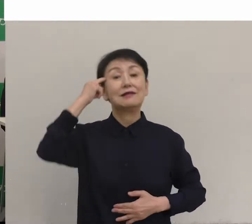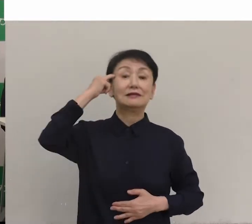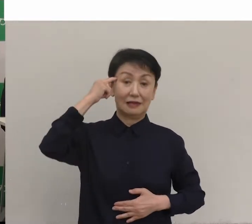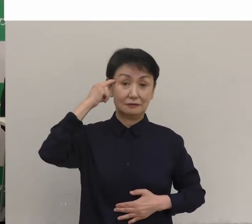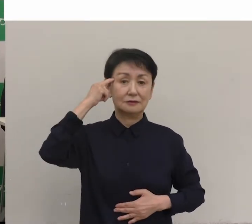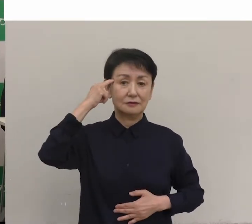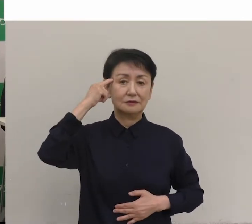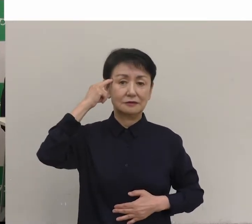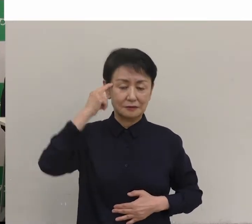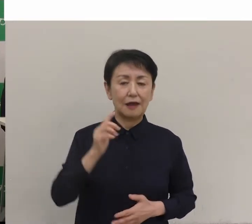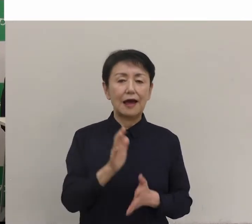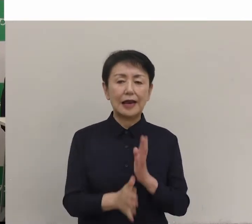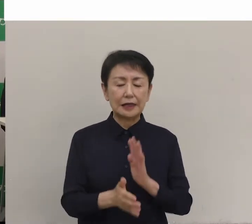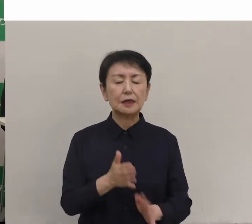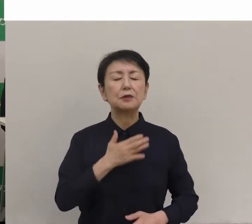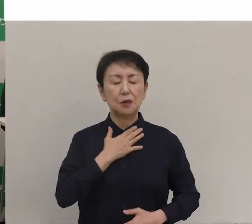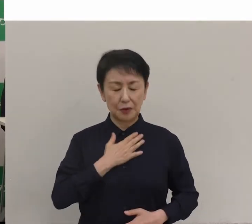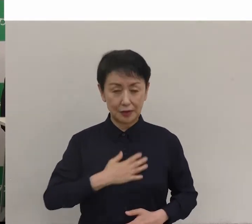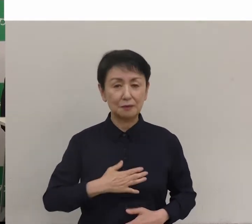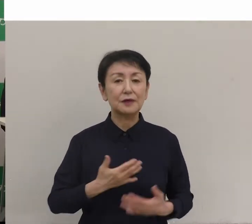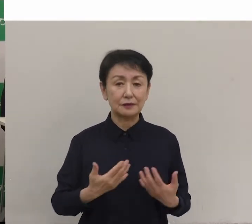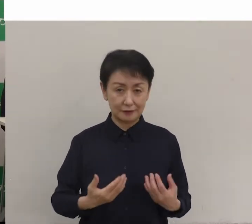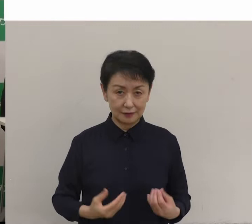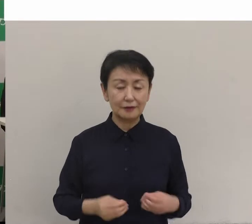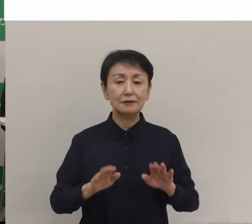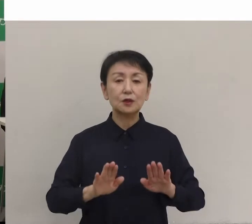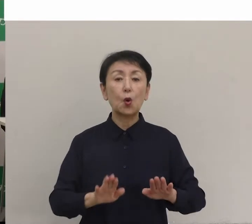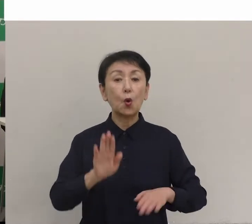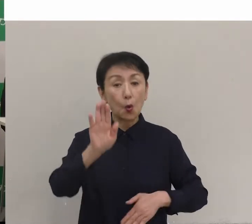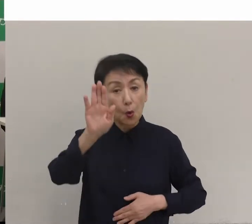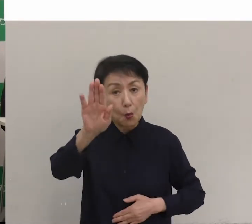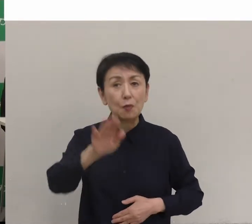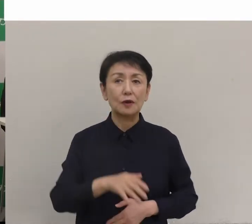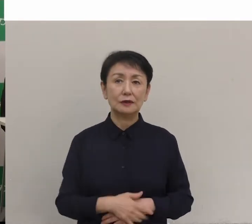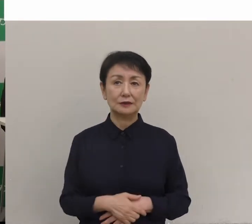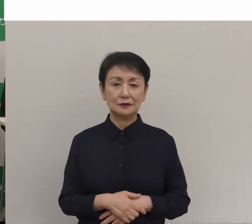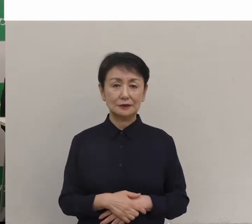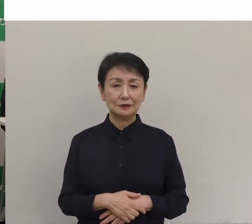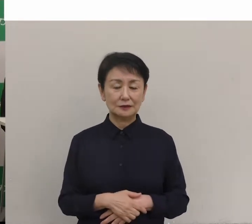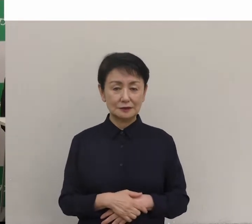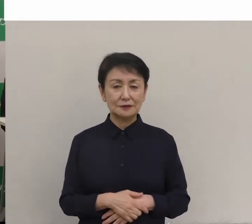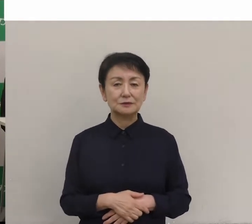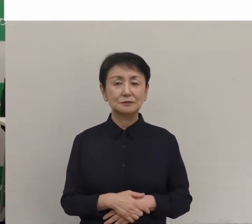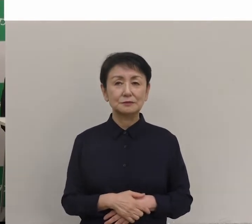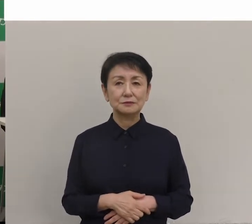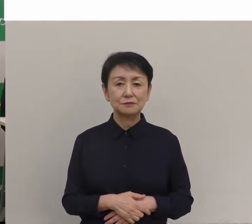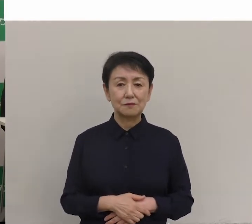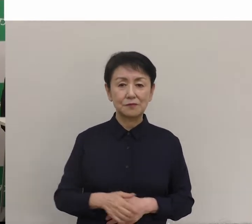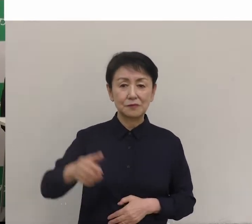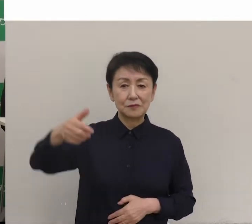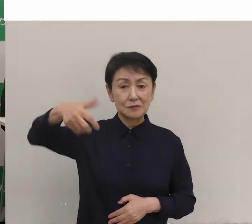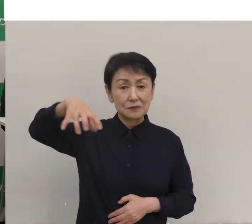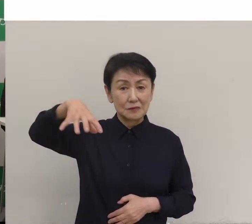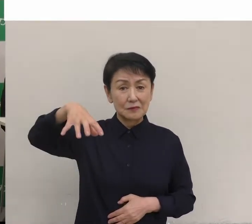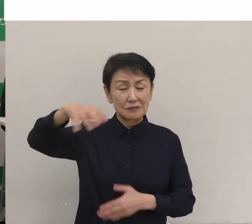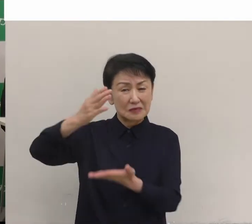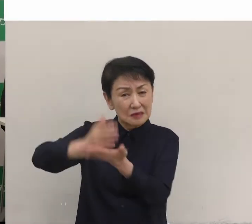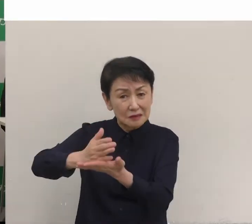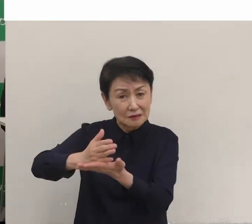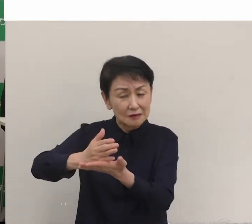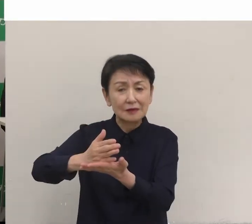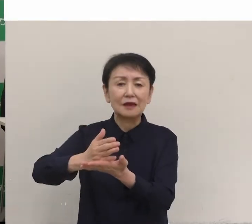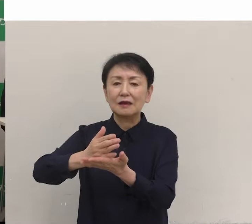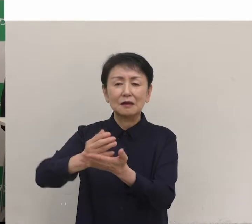が改めて分かりました。今後も冒頭でもお話しさせてもらいましたけれども、断水等の事故が起こらないよう